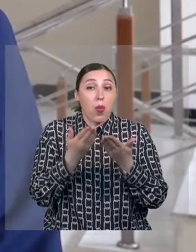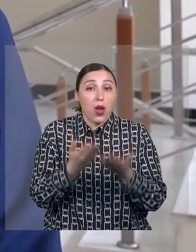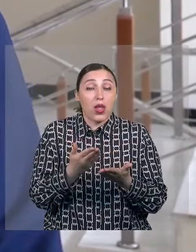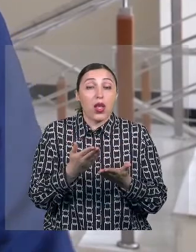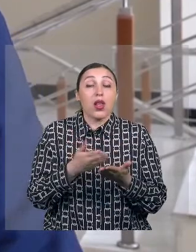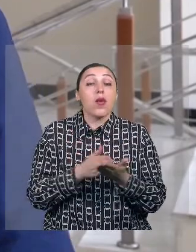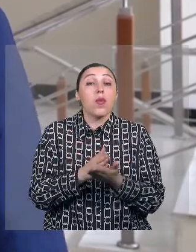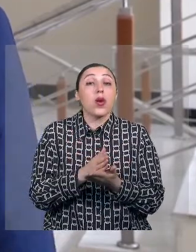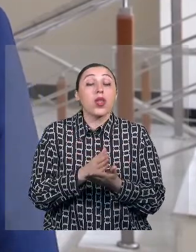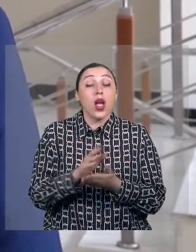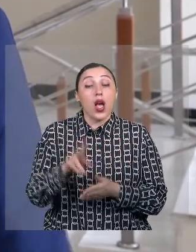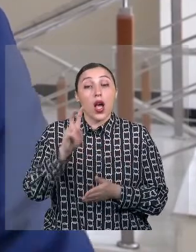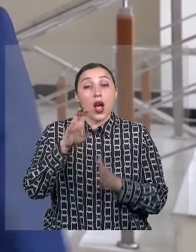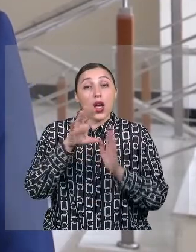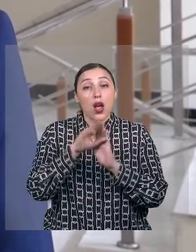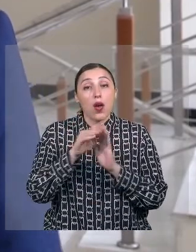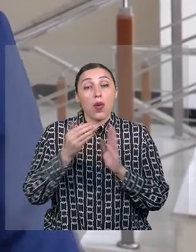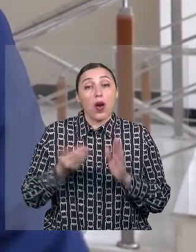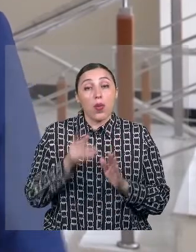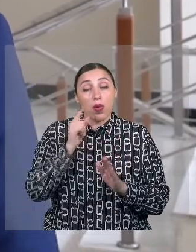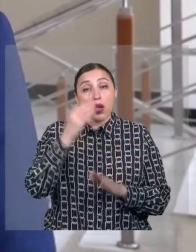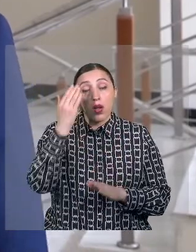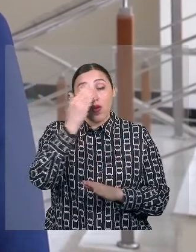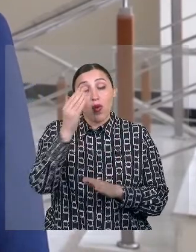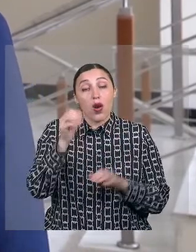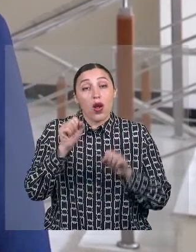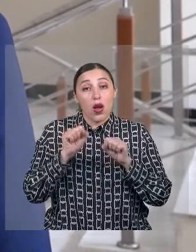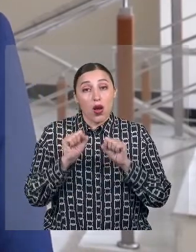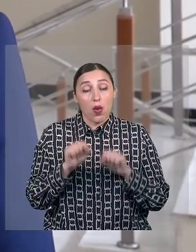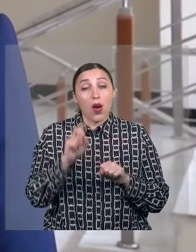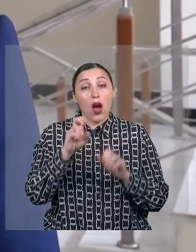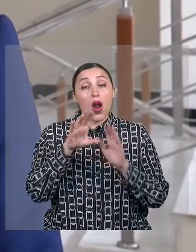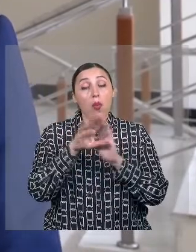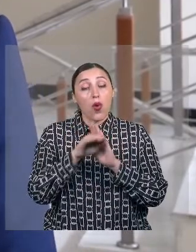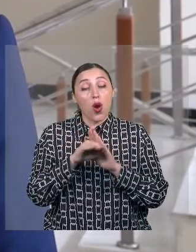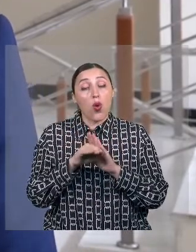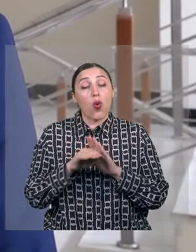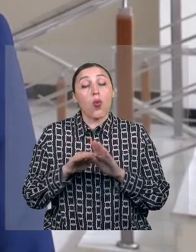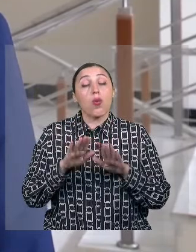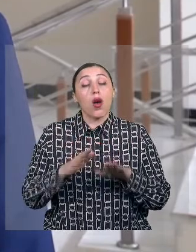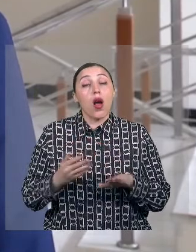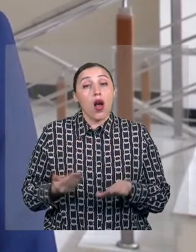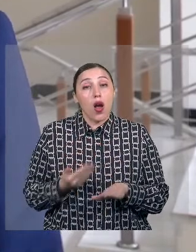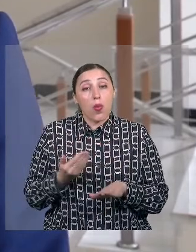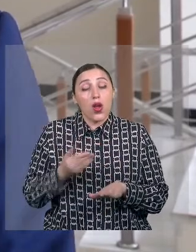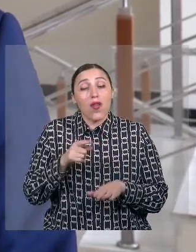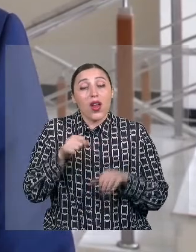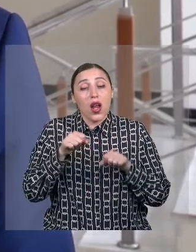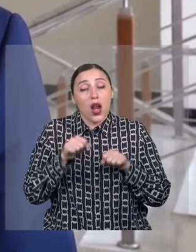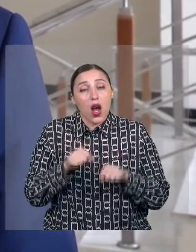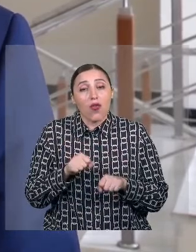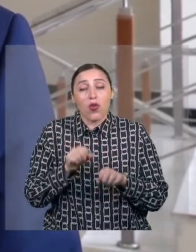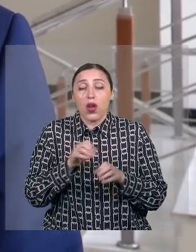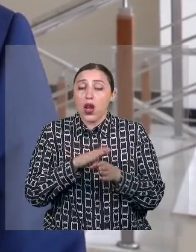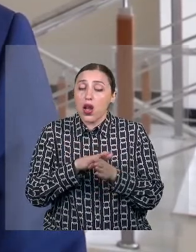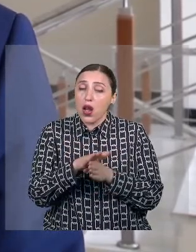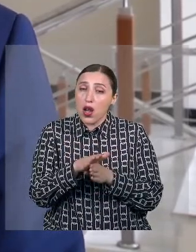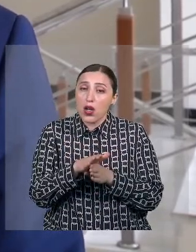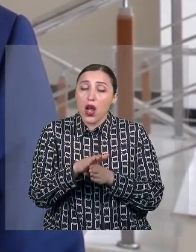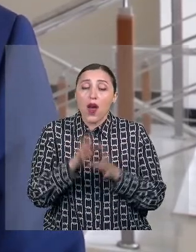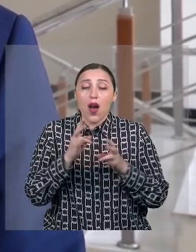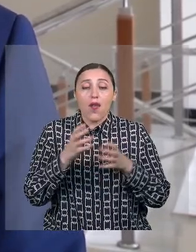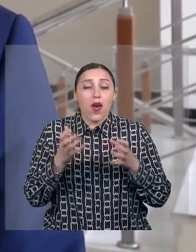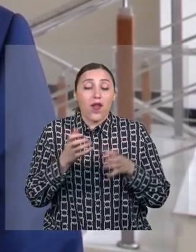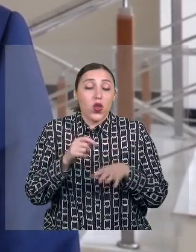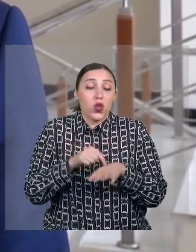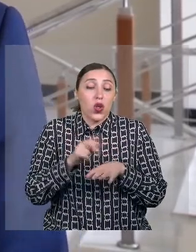պետք է Լեռնային Ղարաբաղի հայությունը կարողանա Լեռնային Ղարաբաղում ապրել և իրացնել իր բոլոր իրավունքները և իրեն անվտանգ զգալ